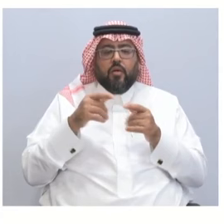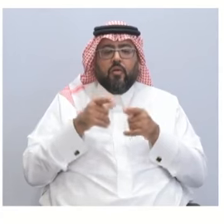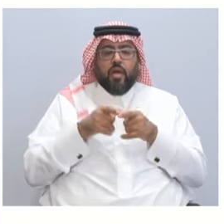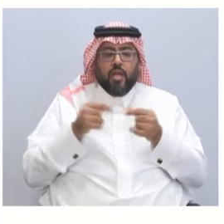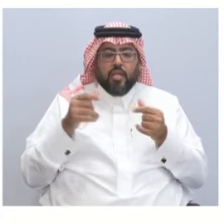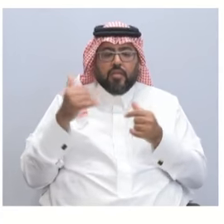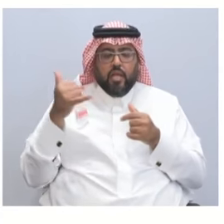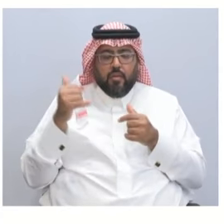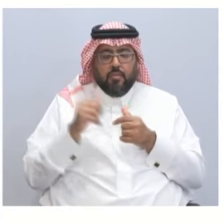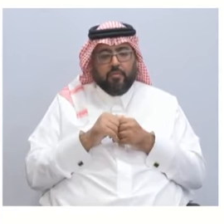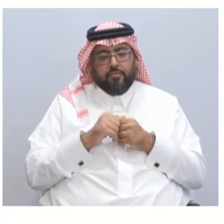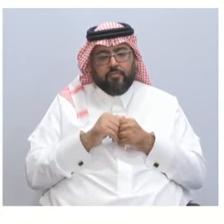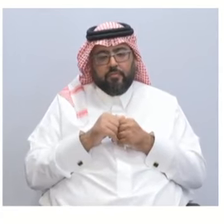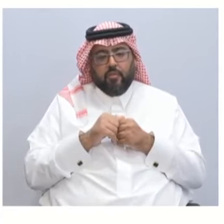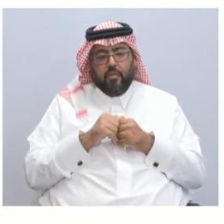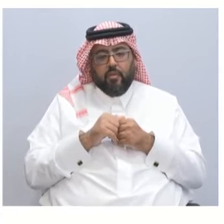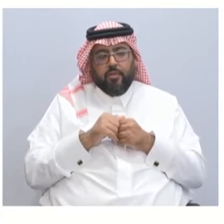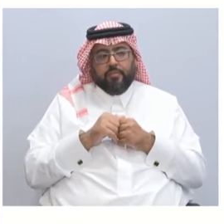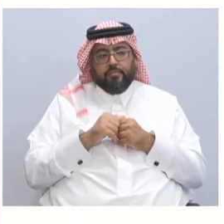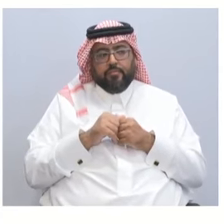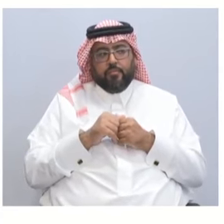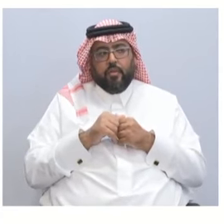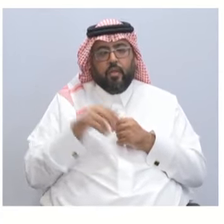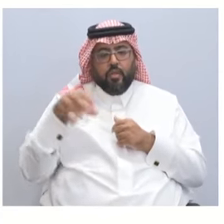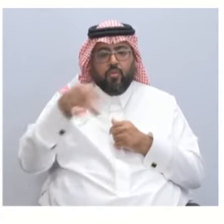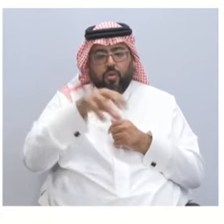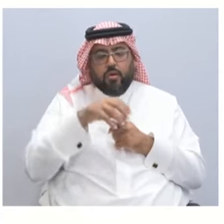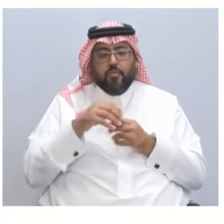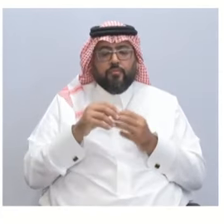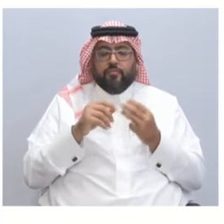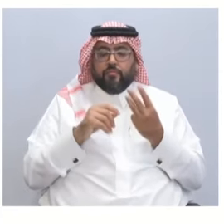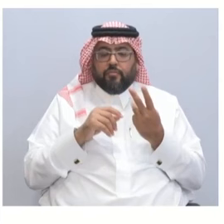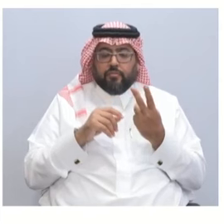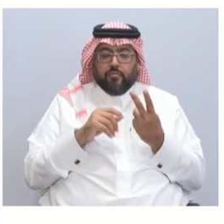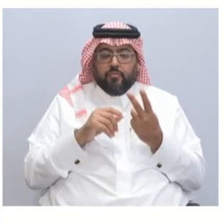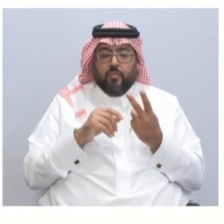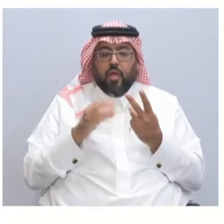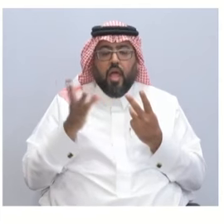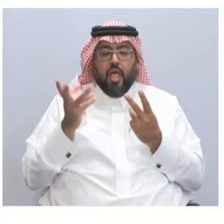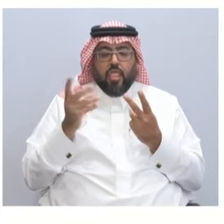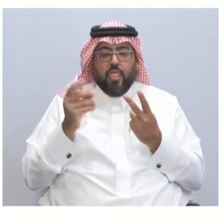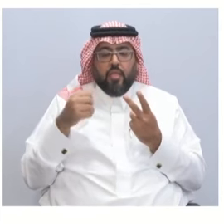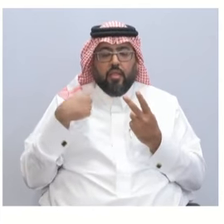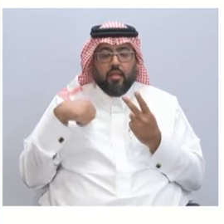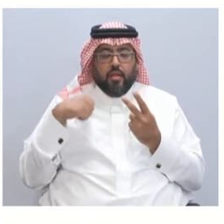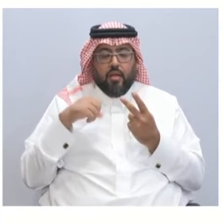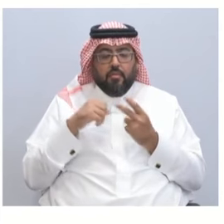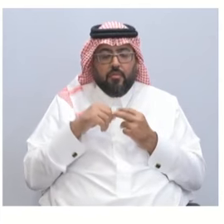التعاون لدول الخليج العربي اثنين من اهداف الدرس ان يعدد